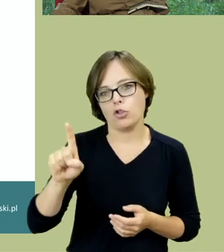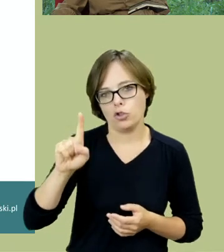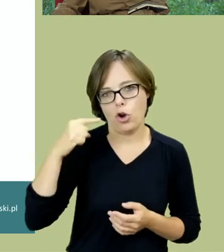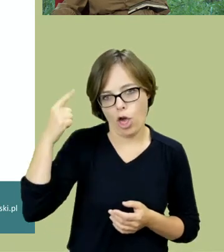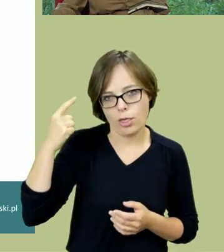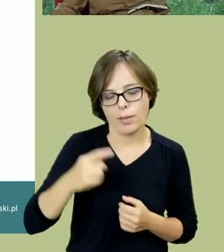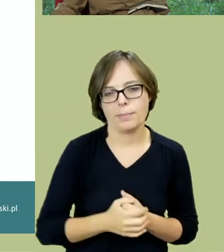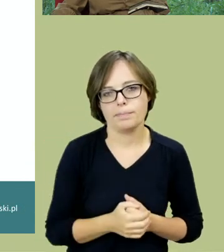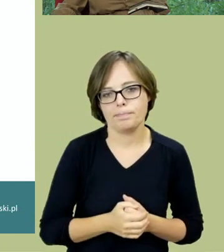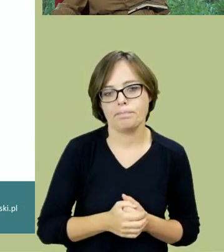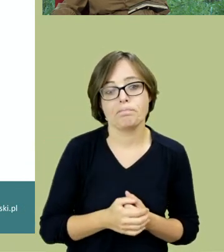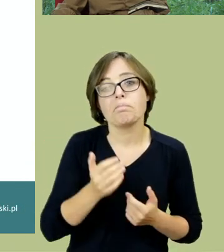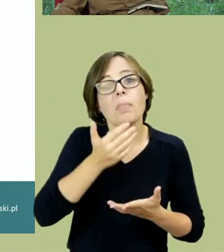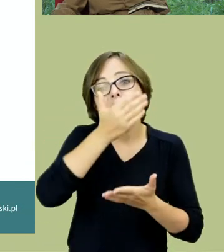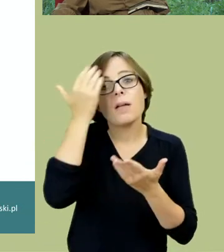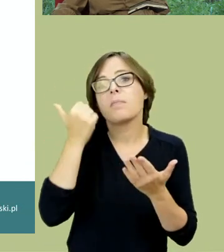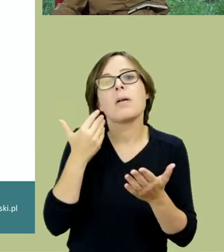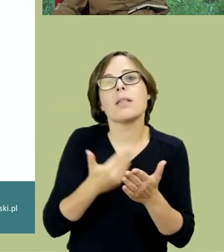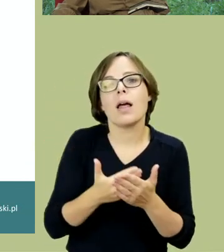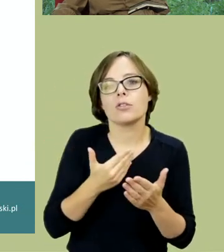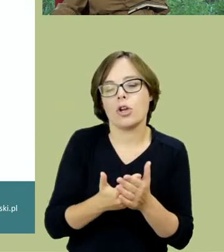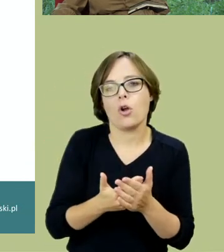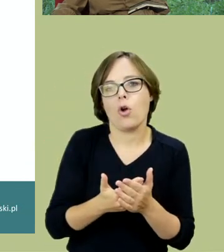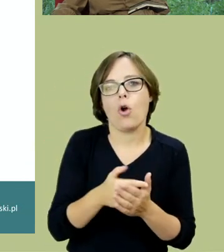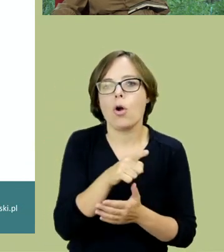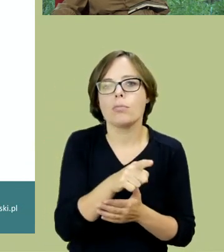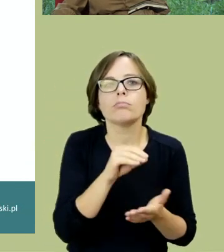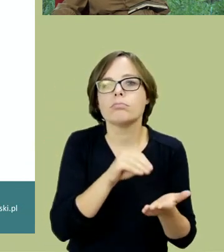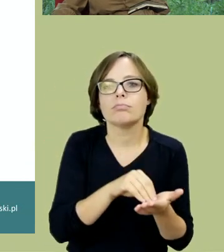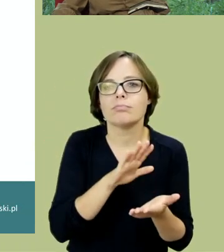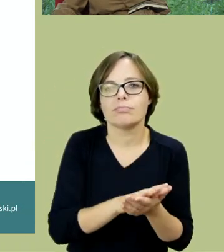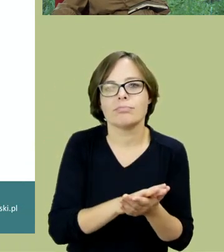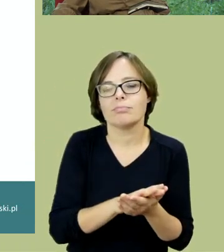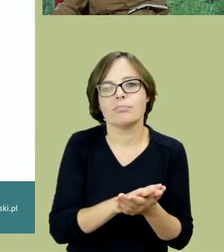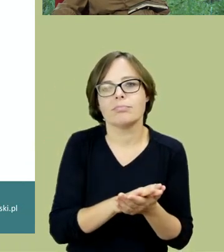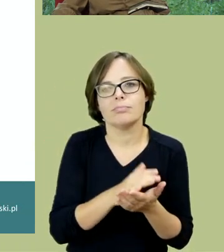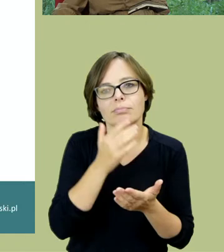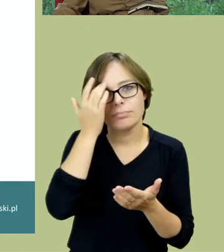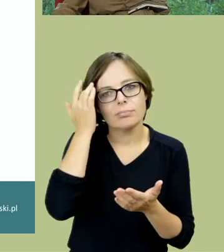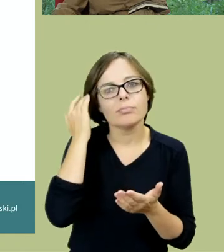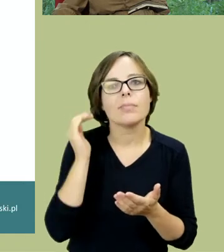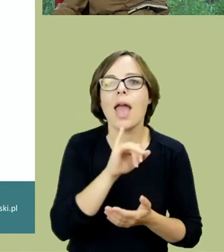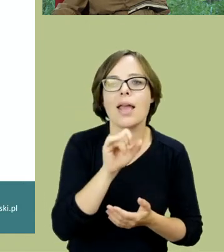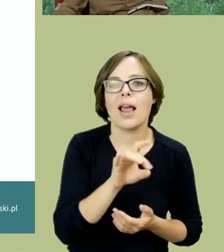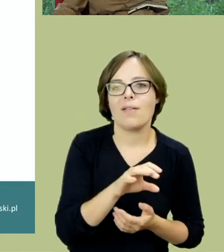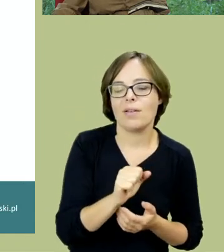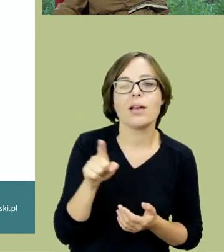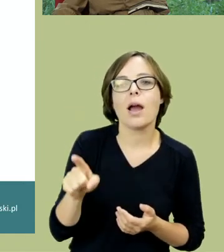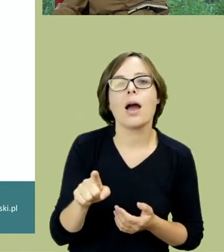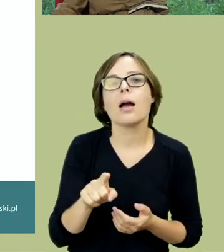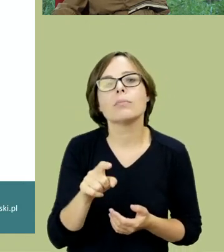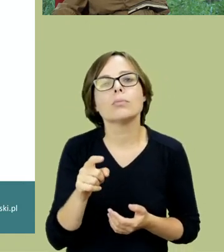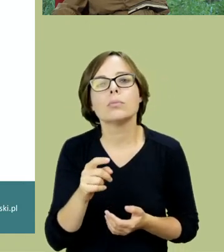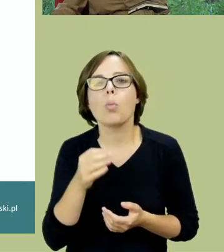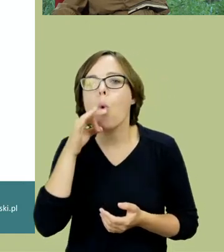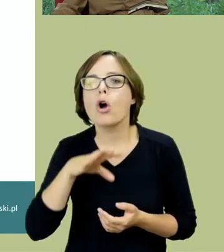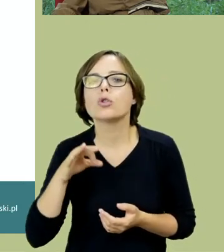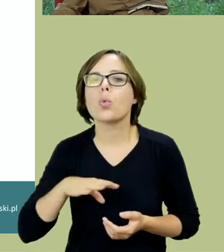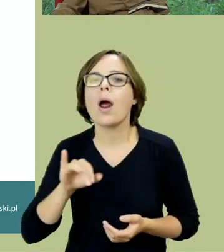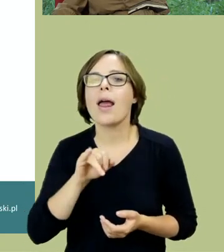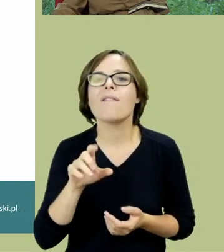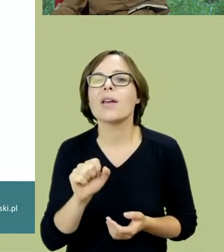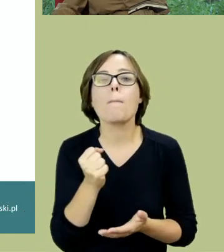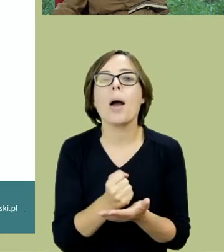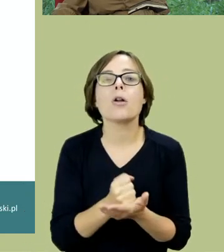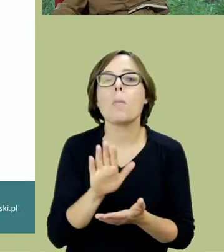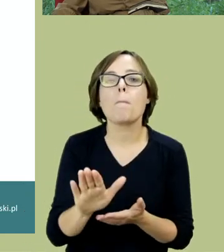nie wiemy, dlaczego nie ma tutaj, na jakim paszporcie podróżowała Jadwiga,